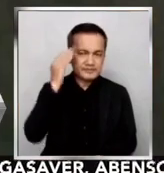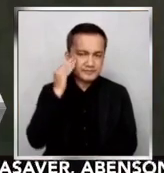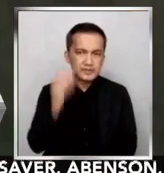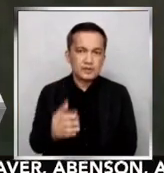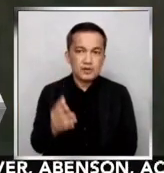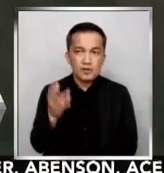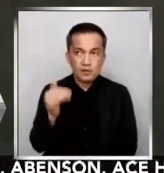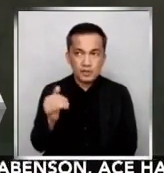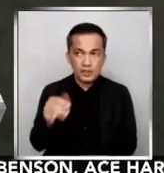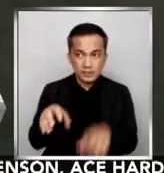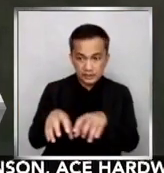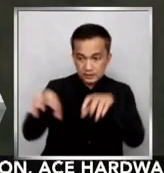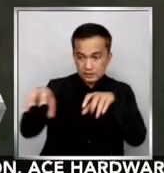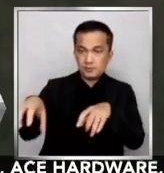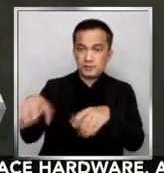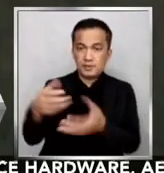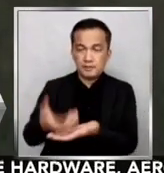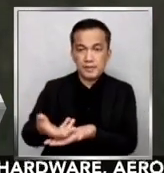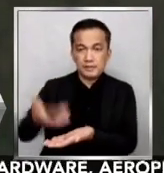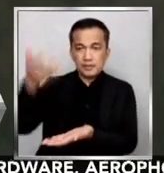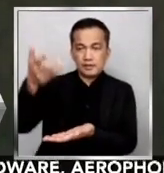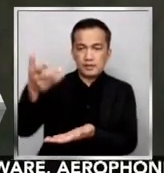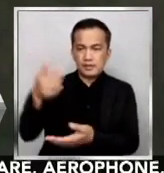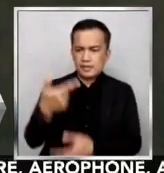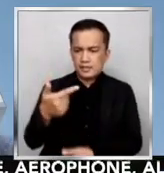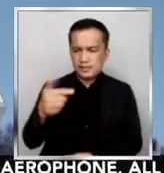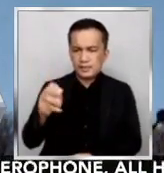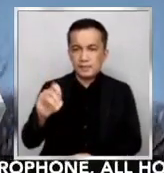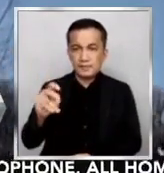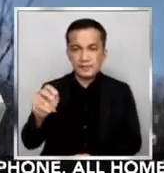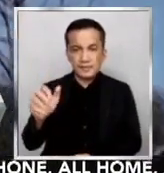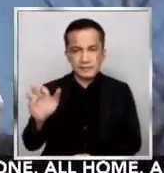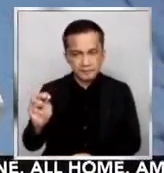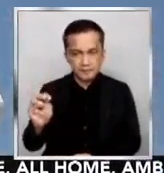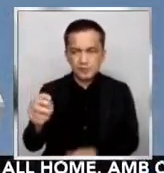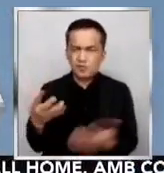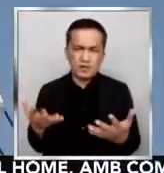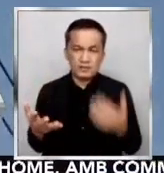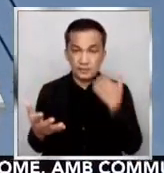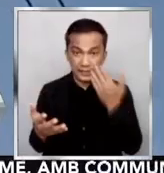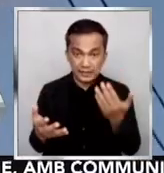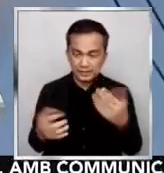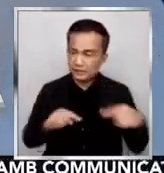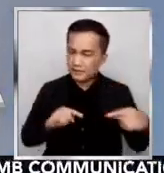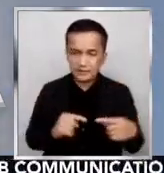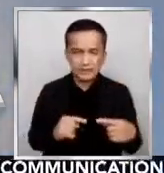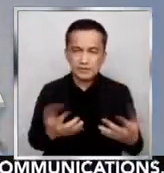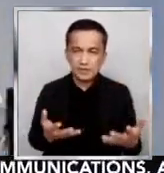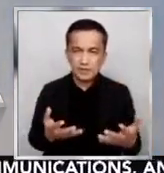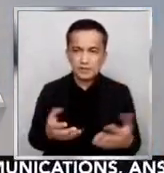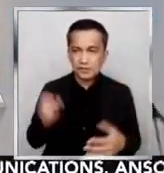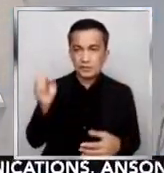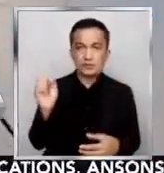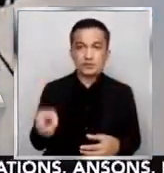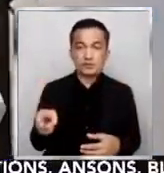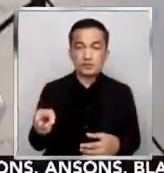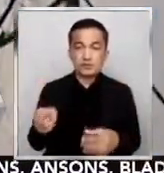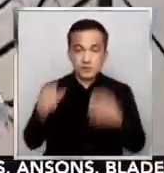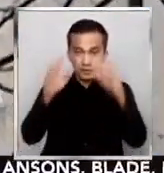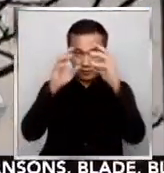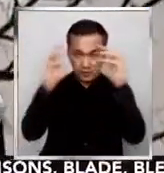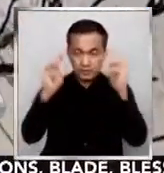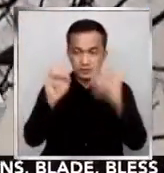nito ang mga mayayaman sa Gangnam. Wala pong nasawi o nasaktan at iniutos na ng mayor ng Seoul